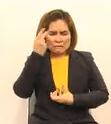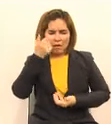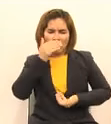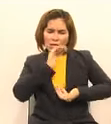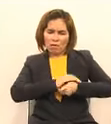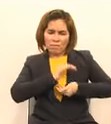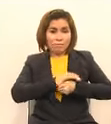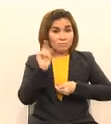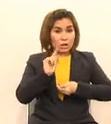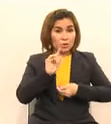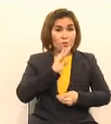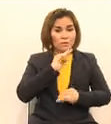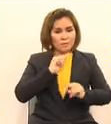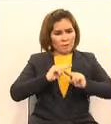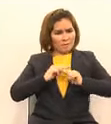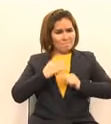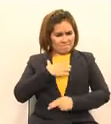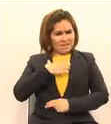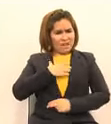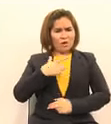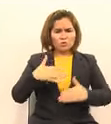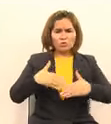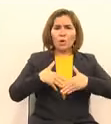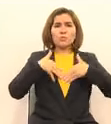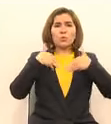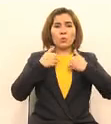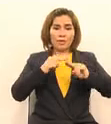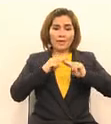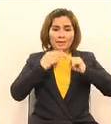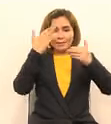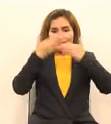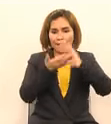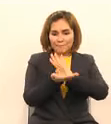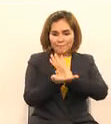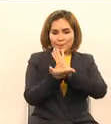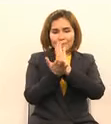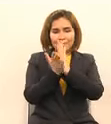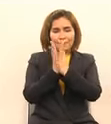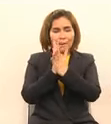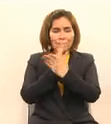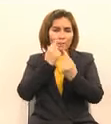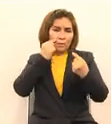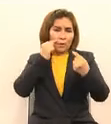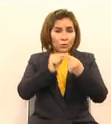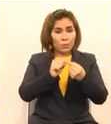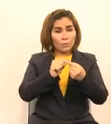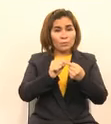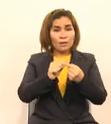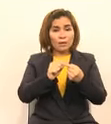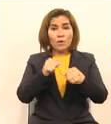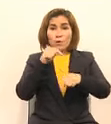ถ้าเกิดเรารู้สึกว่าเราอยากมีความสุขเราเลือกได้ครับเราปรับกิจกรรมต่างๆเราใช้เวลาที่เรา